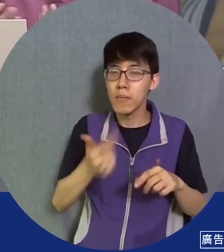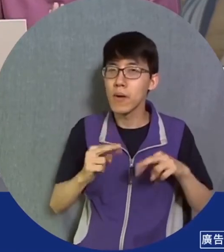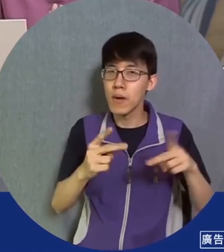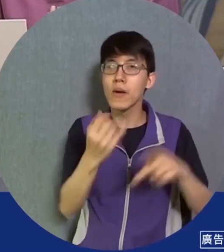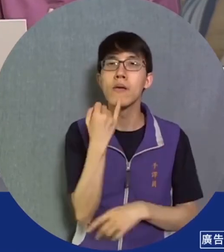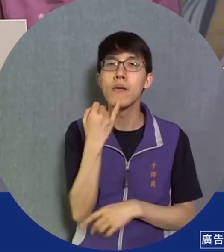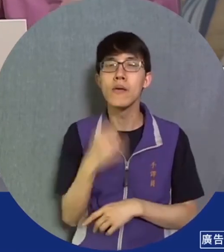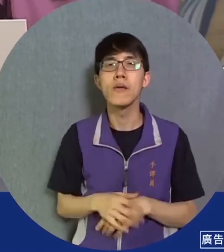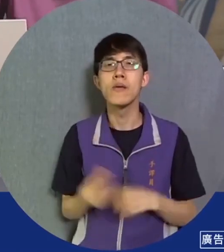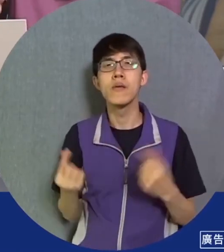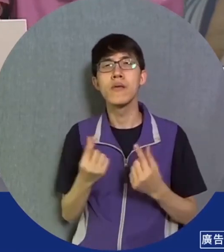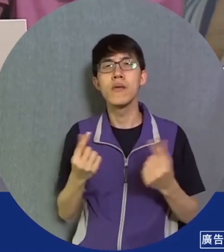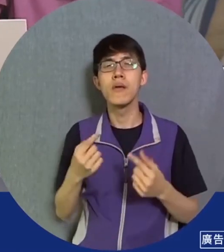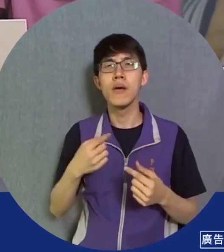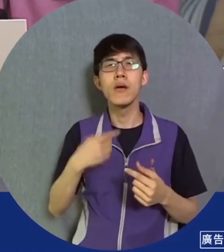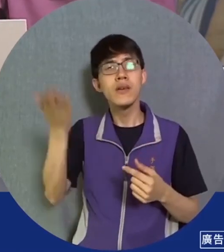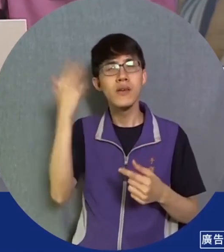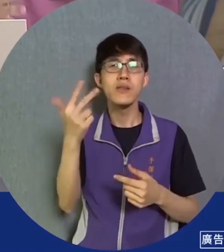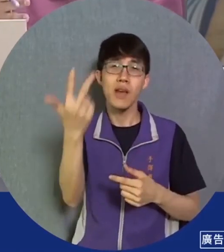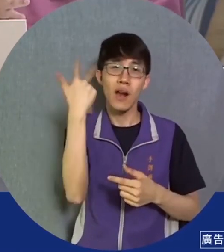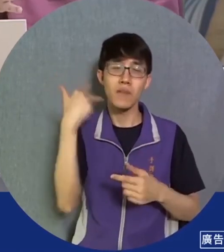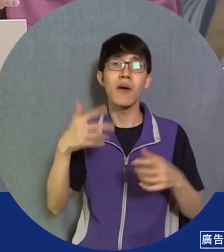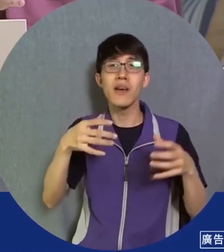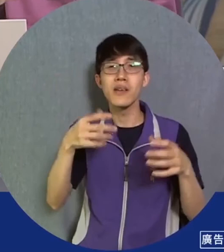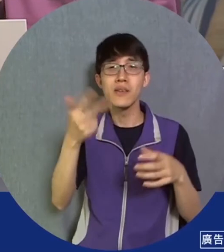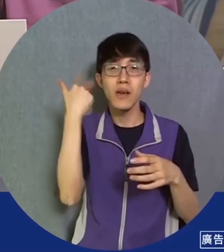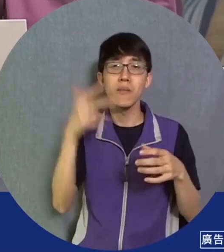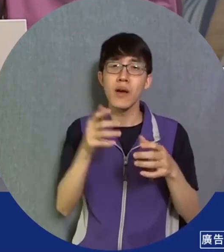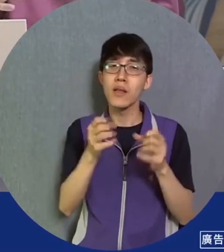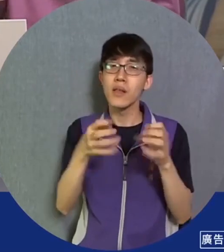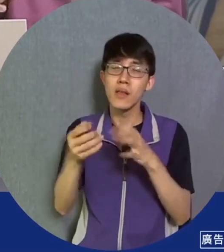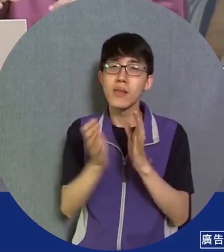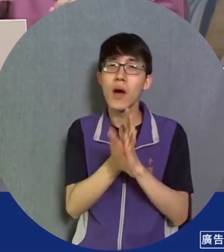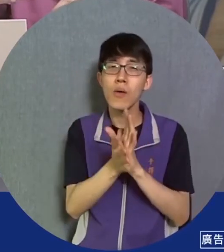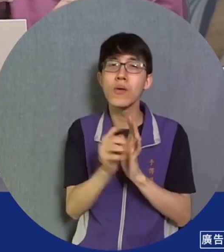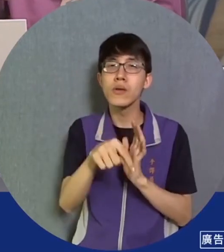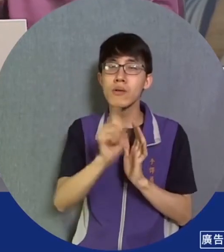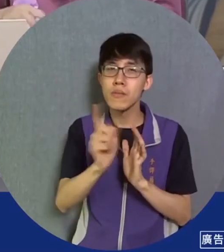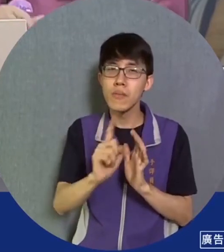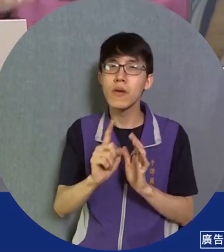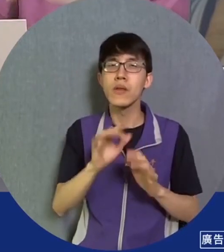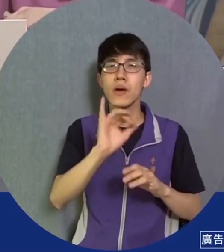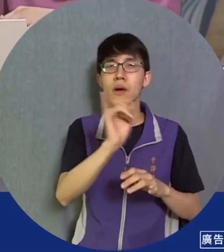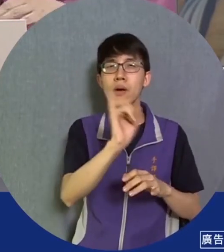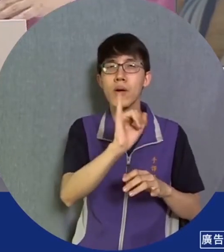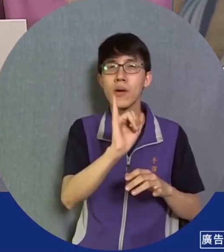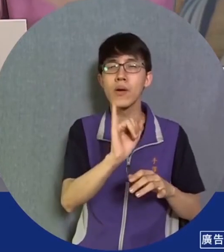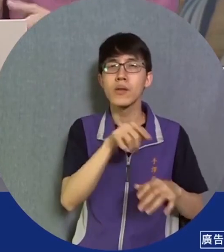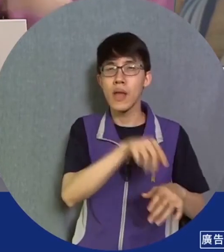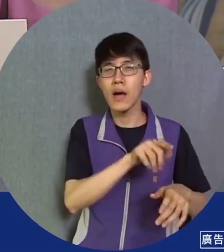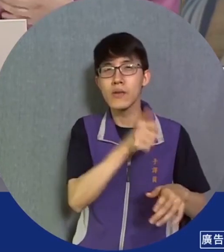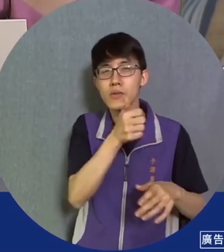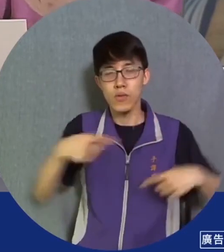啊，他就是到了那个露营场地，所以露营场地的那个就是执行，就是他们的那个老板嘛，就看到了之后，